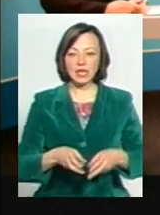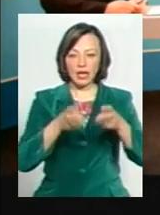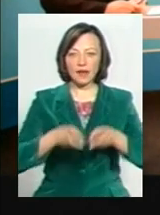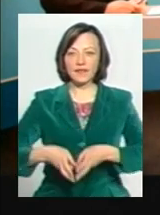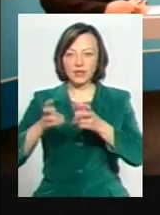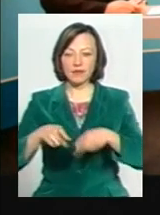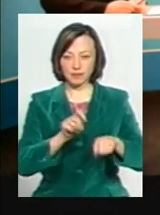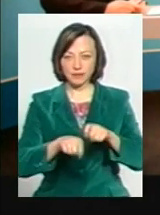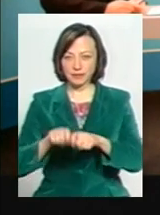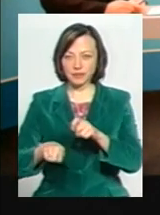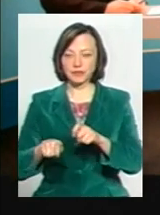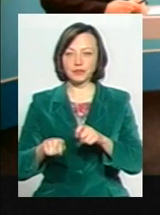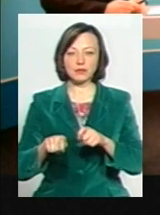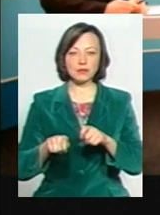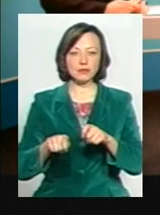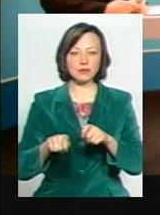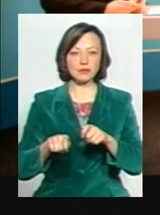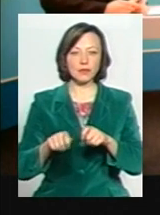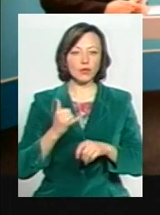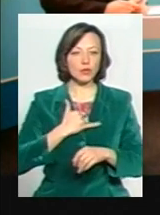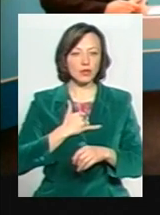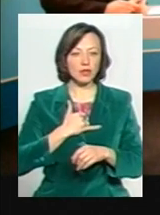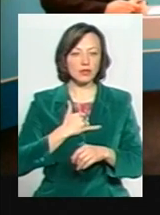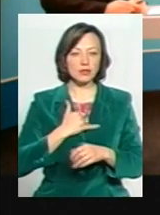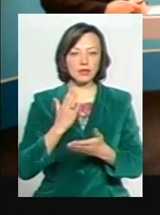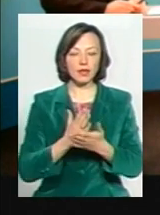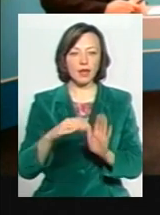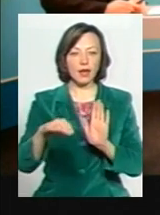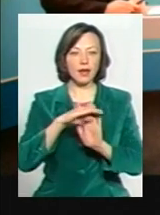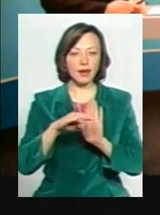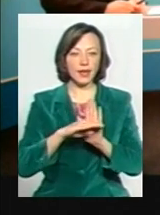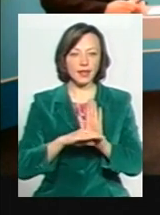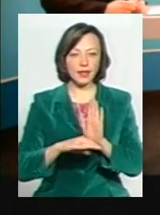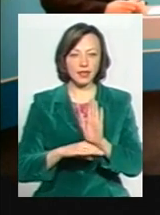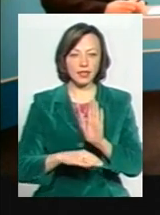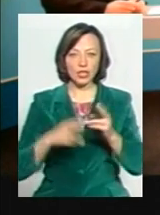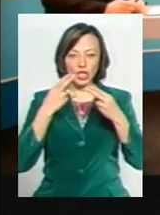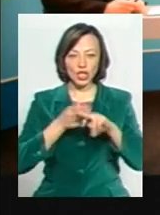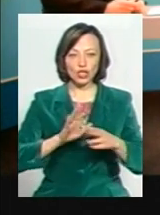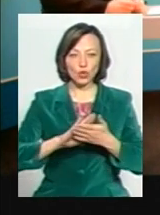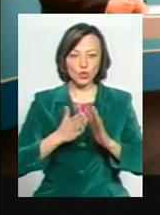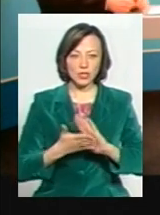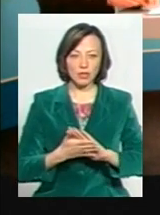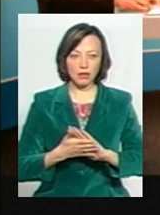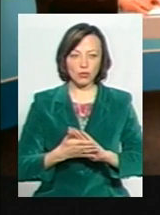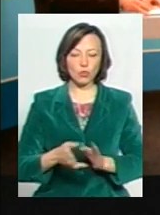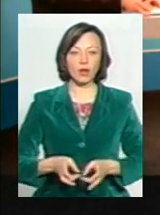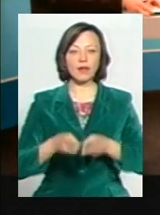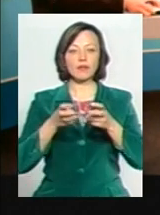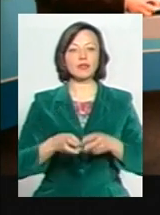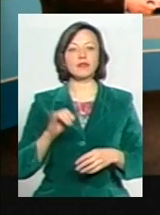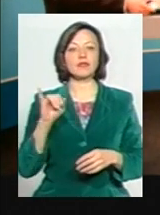є, ну, умовно кажучи, рейтинг технічного стану ліфтів,